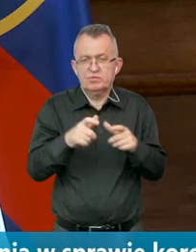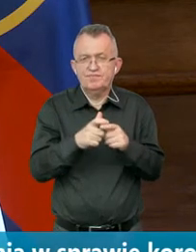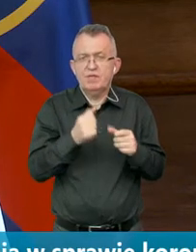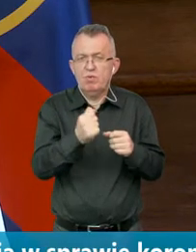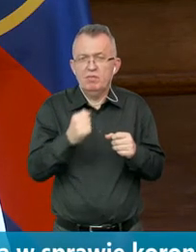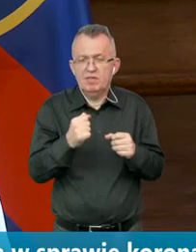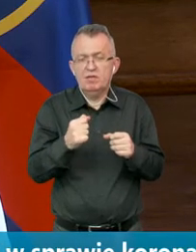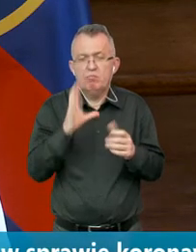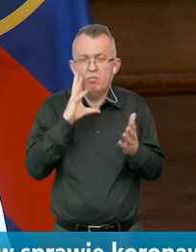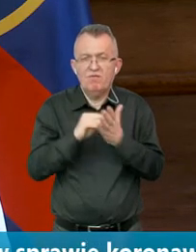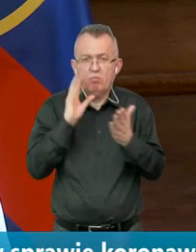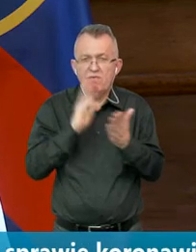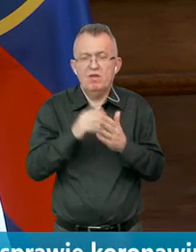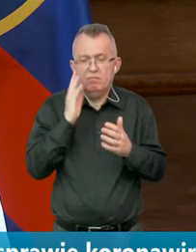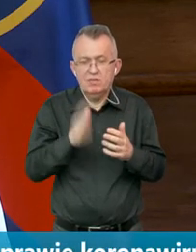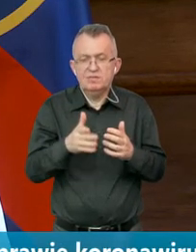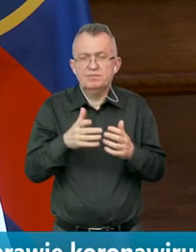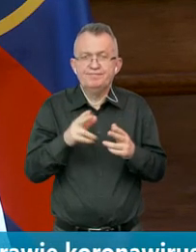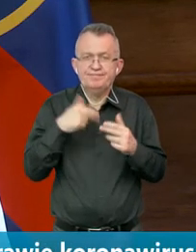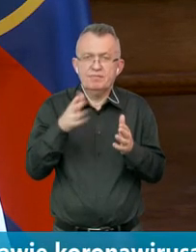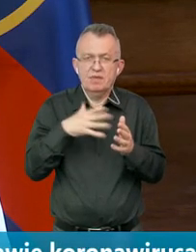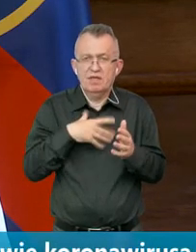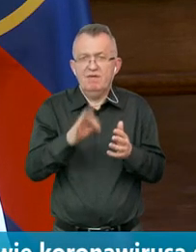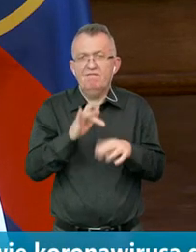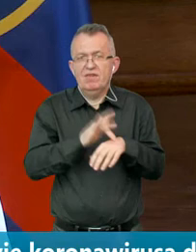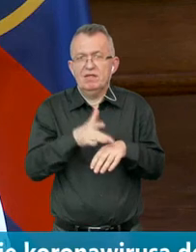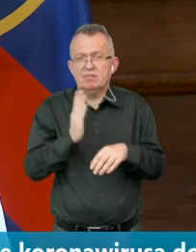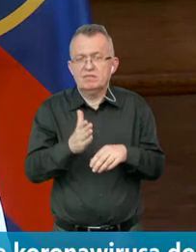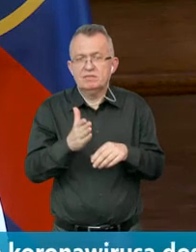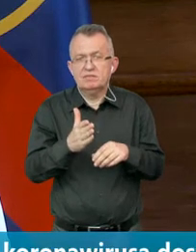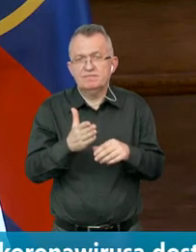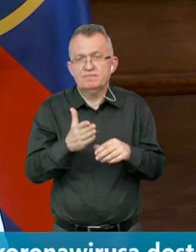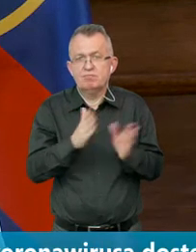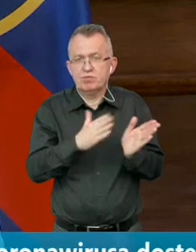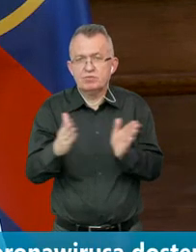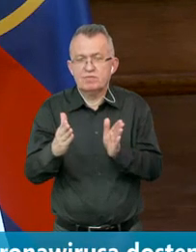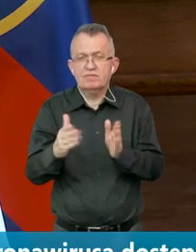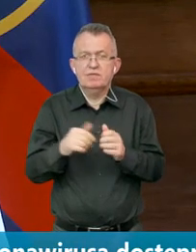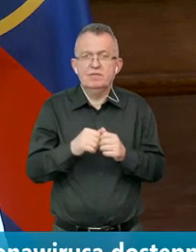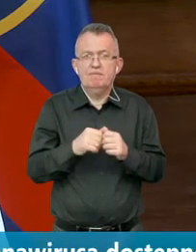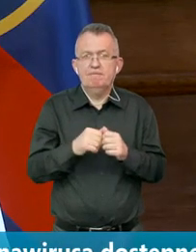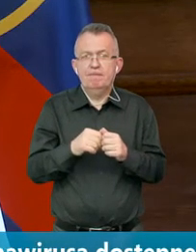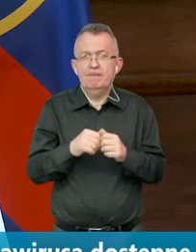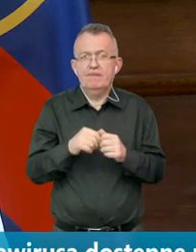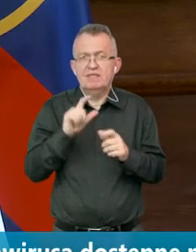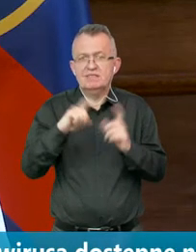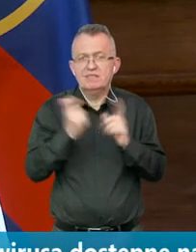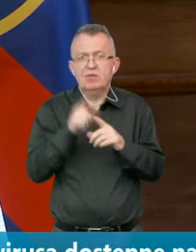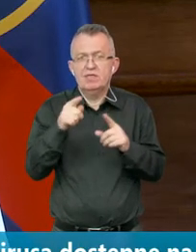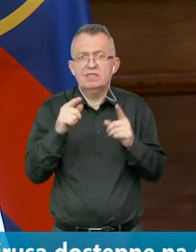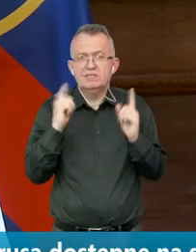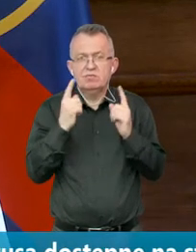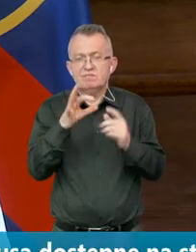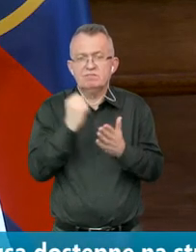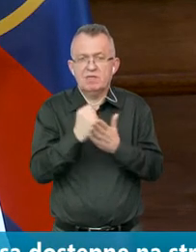że powoli będzie to przynosiło pewne efekty, pewne porządkowanie całej tej sfery